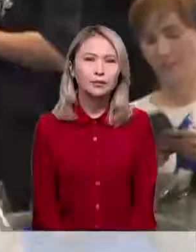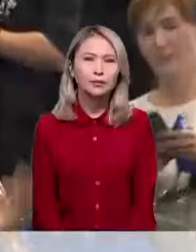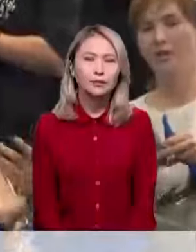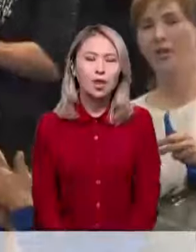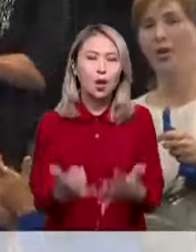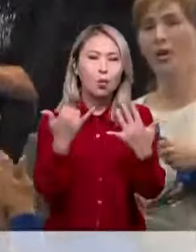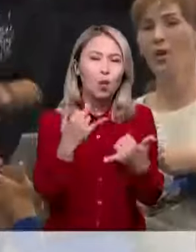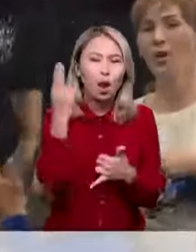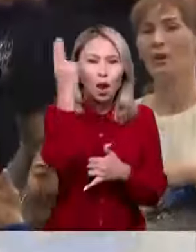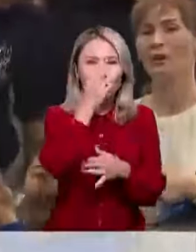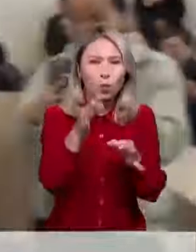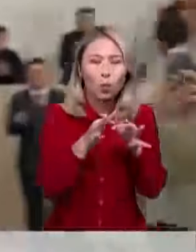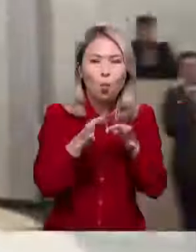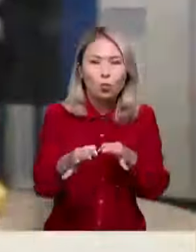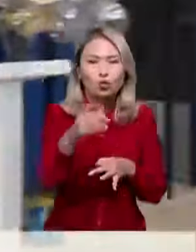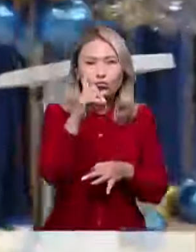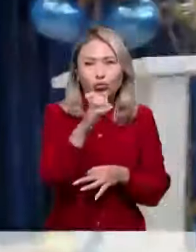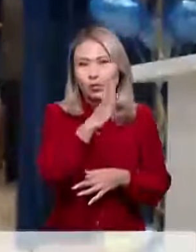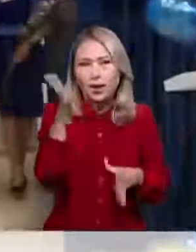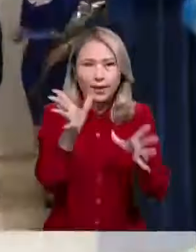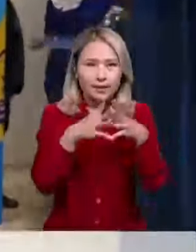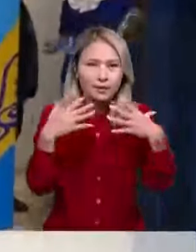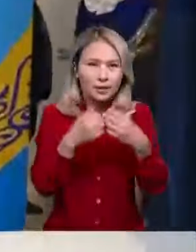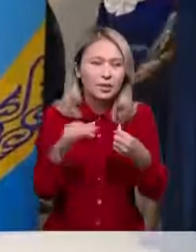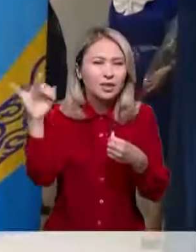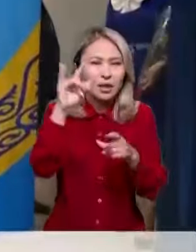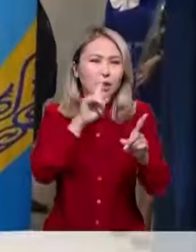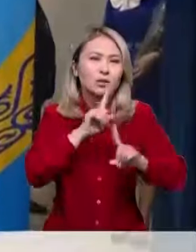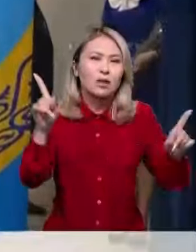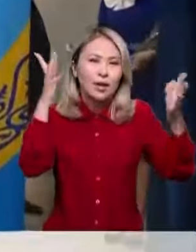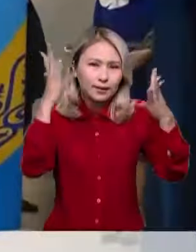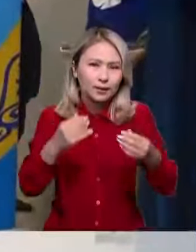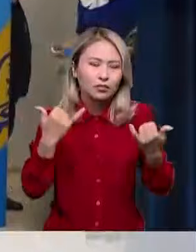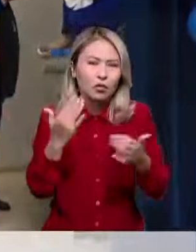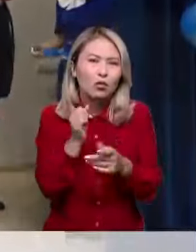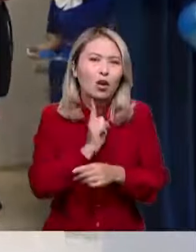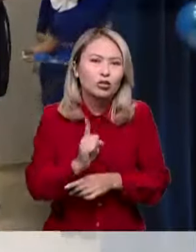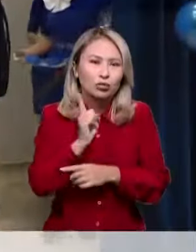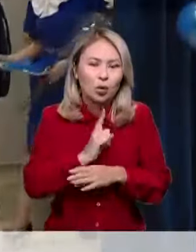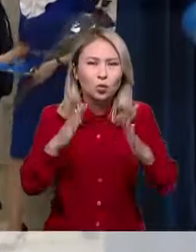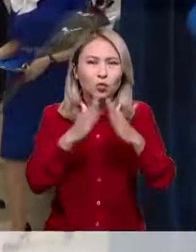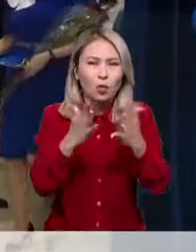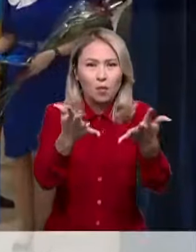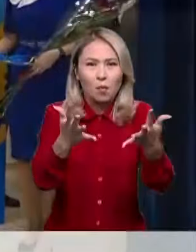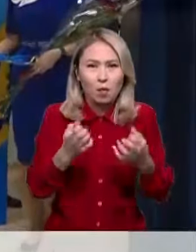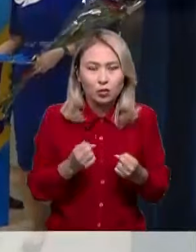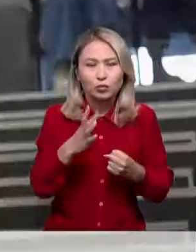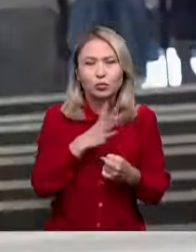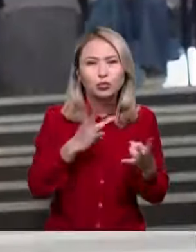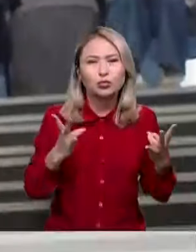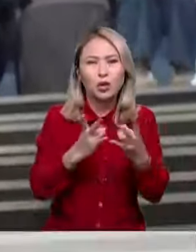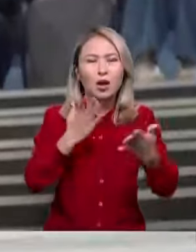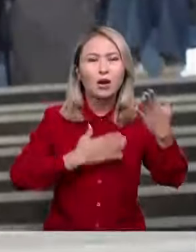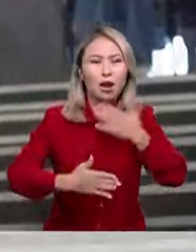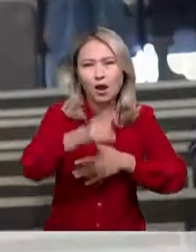Бүгін Ақмола облысындағы 100-ден астам отбасы үшін тарихи әрі ерекше күн. Олар көптен күткен баспаналарына қол жеткізді. Қоныс тойын тойлағалы